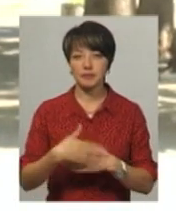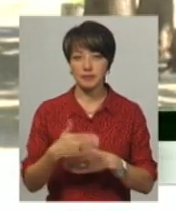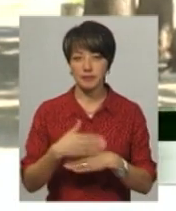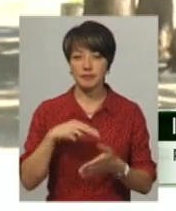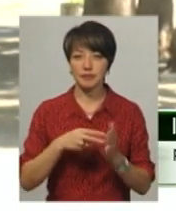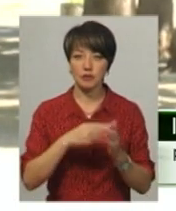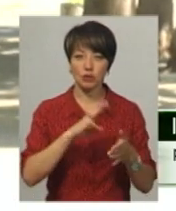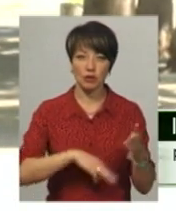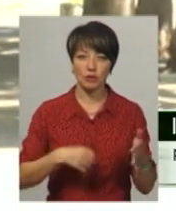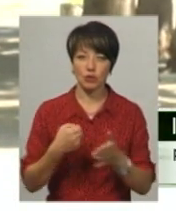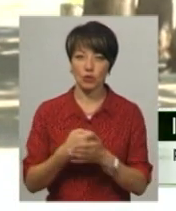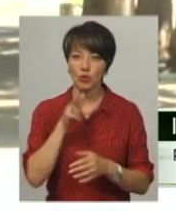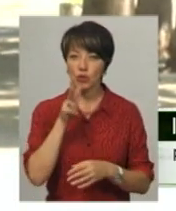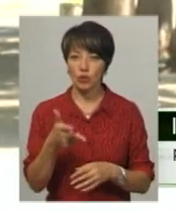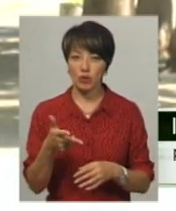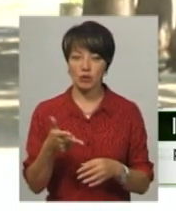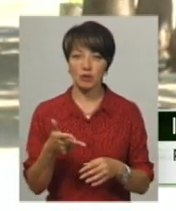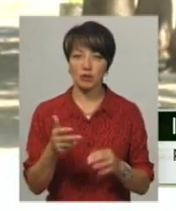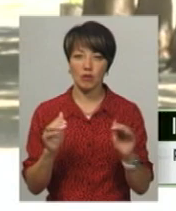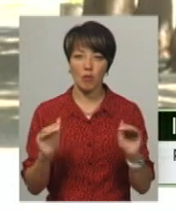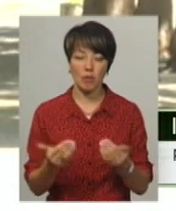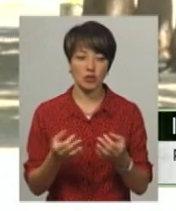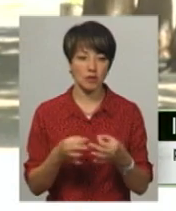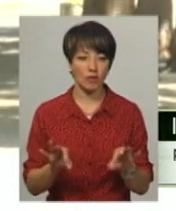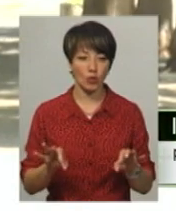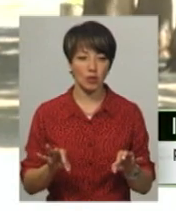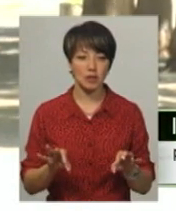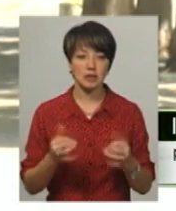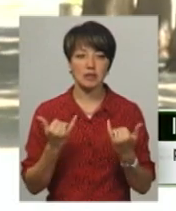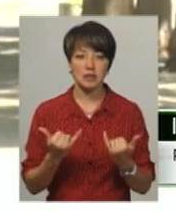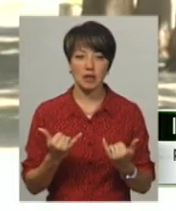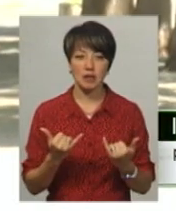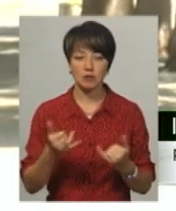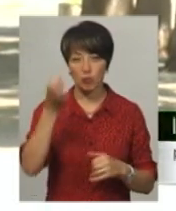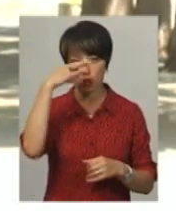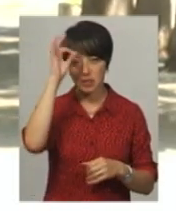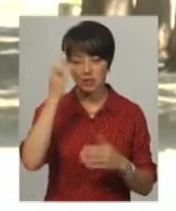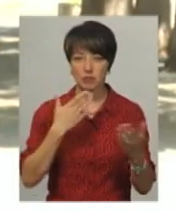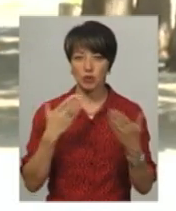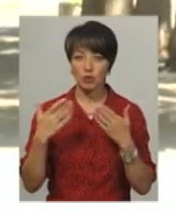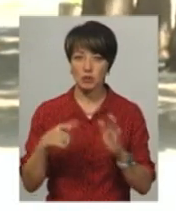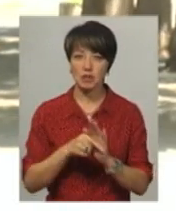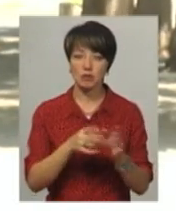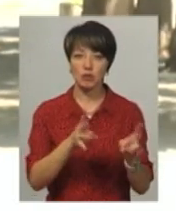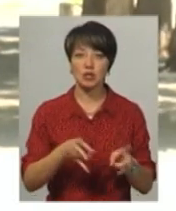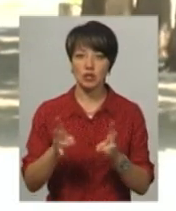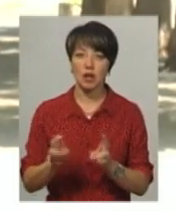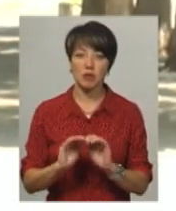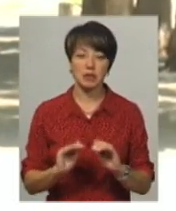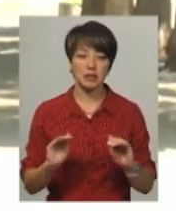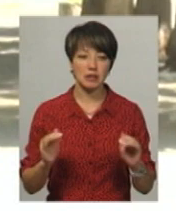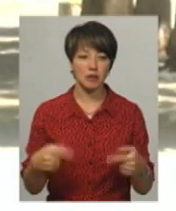покарання від штрафу до 3 років обмеження волі. Зараз поліцейські спілкуються із постраждалими